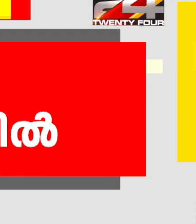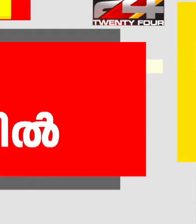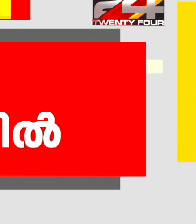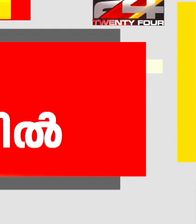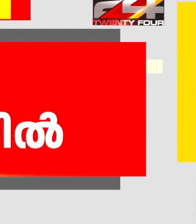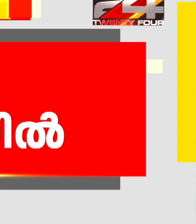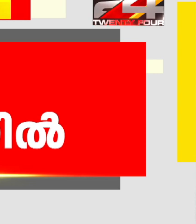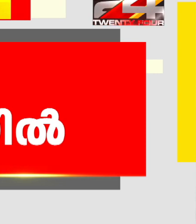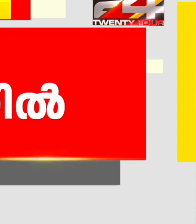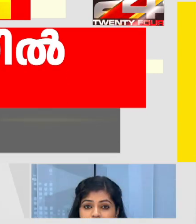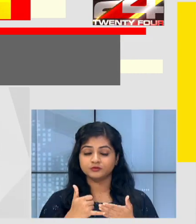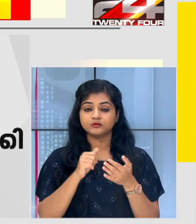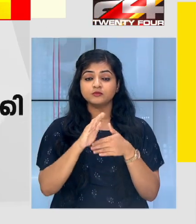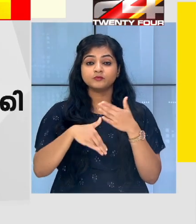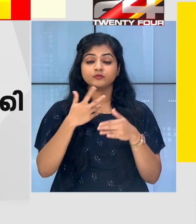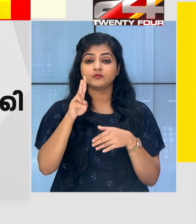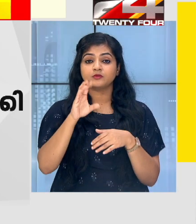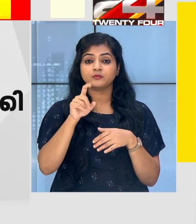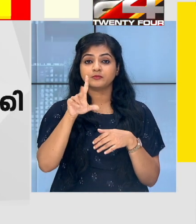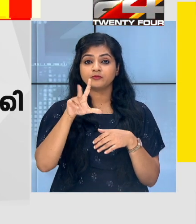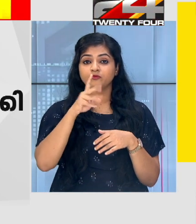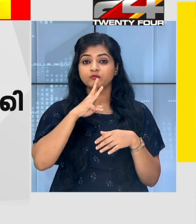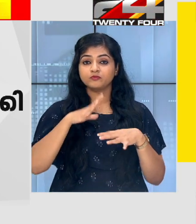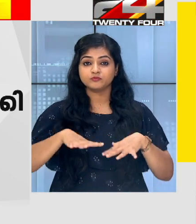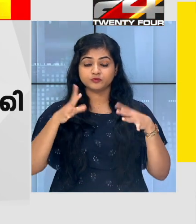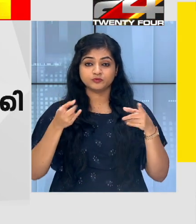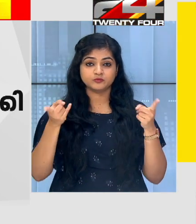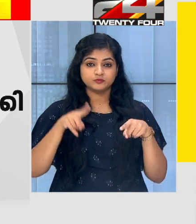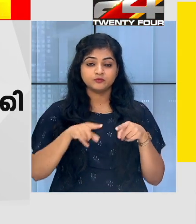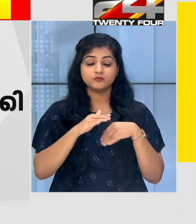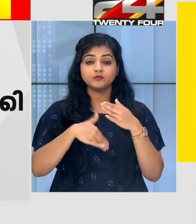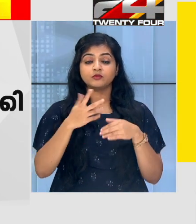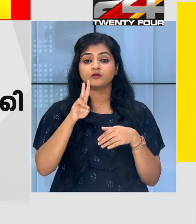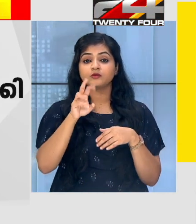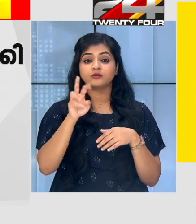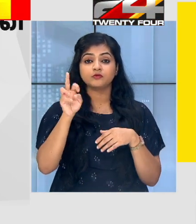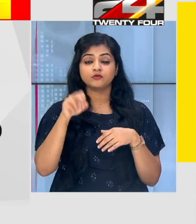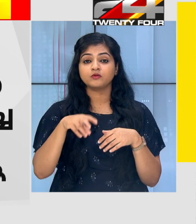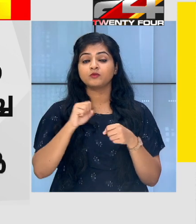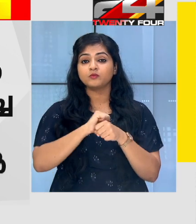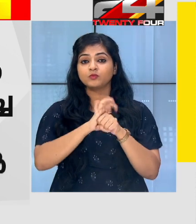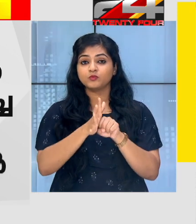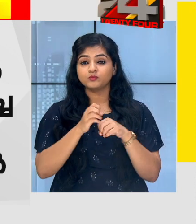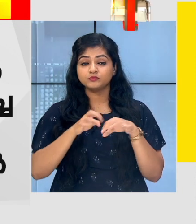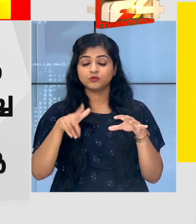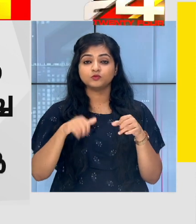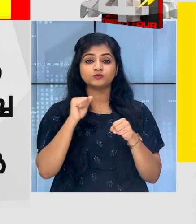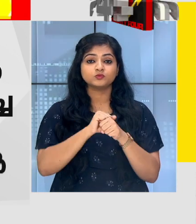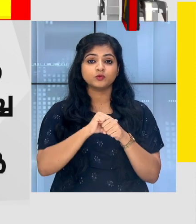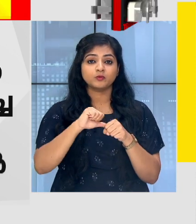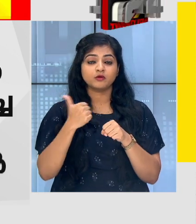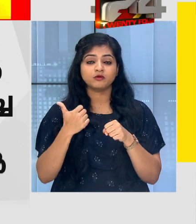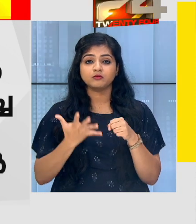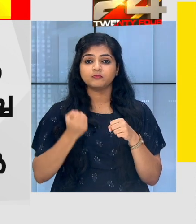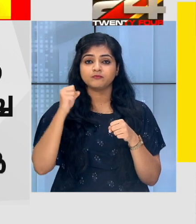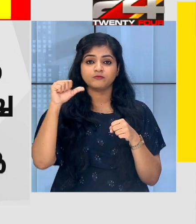വന്ന പ്രളയം, 2018 പ്രളയം, പിന്നെ 2020 കൊറോണ, ഇതെല്ലാം വന്നപ്പോഴത്തേക്ക് മനുഷ്യന് പിന്നെ ബാക്കി വേറെ ജോലികളൊന്നും